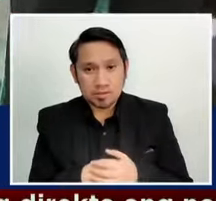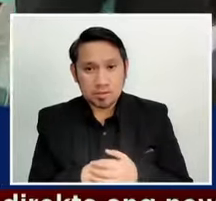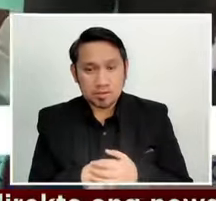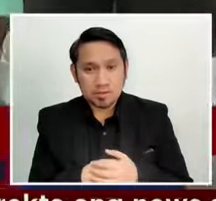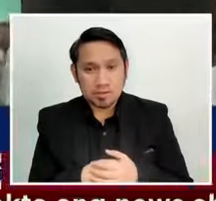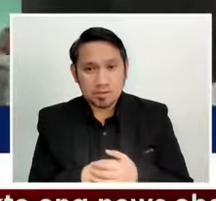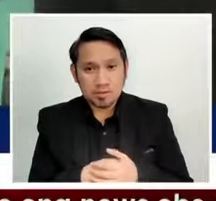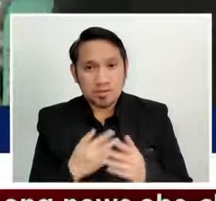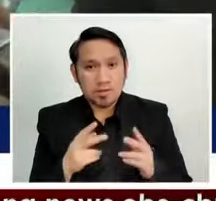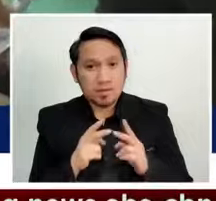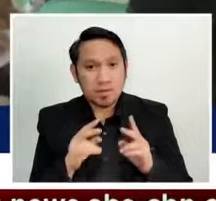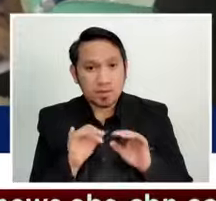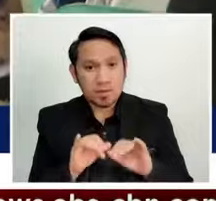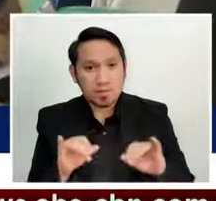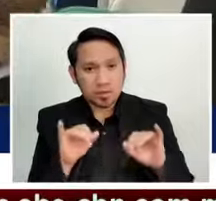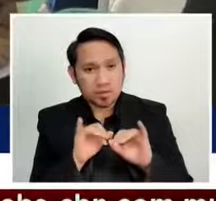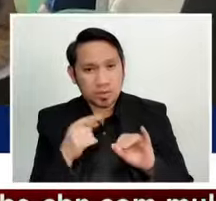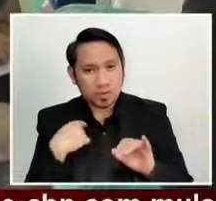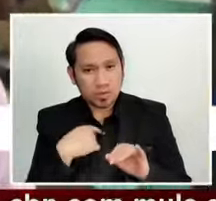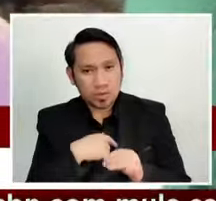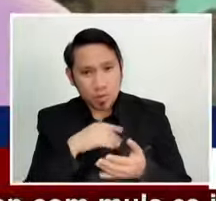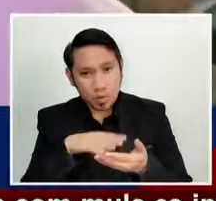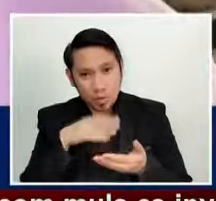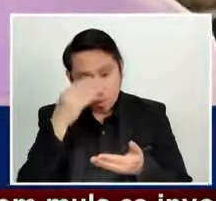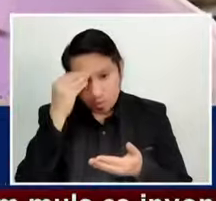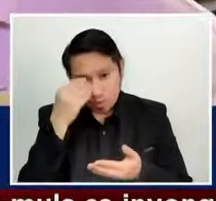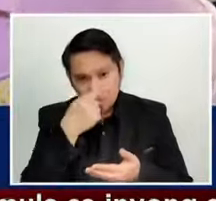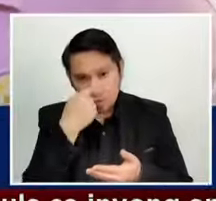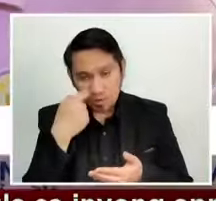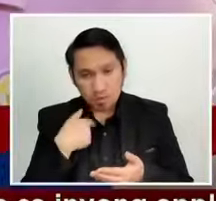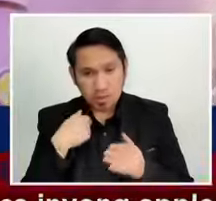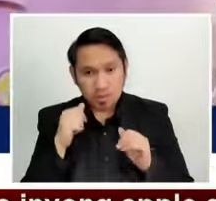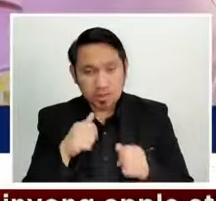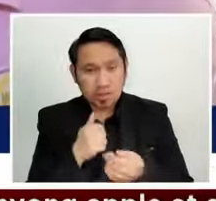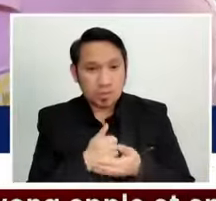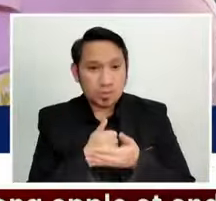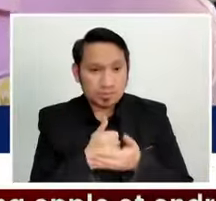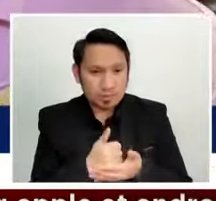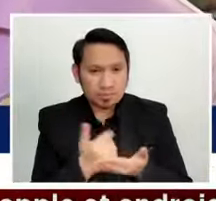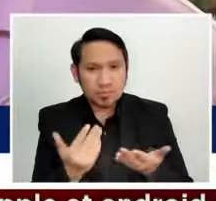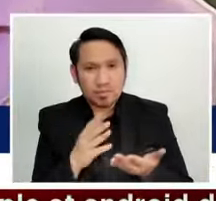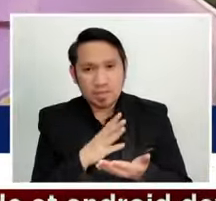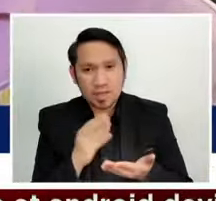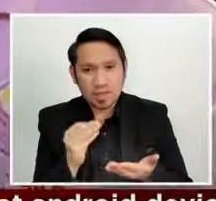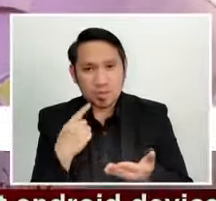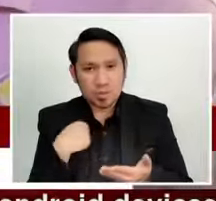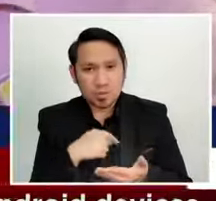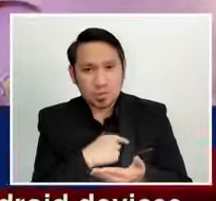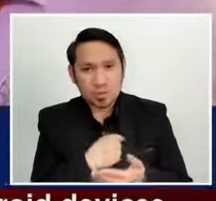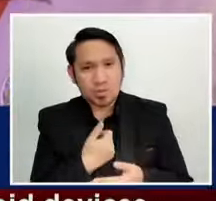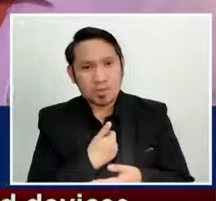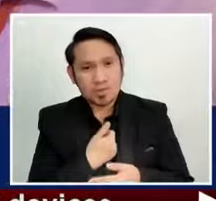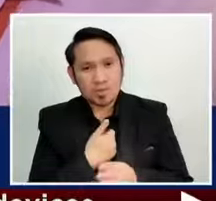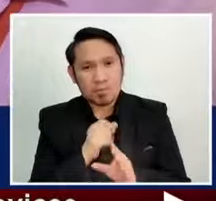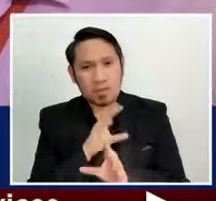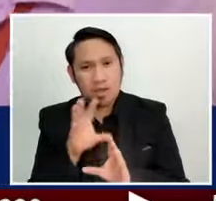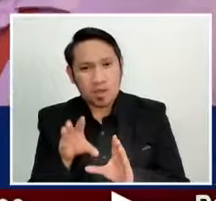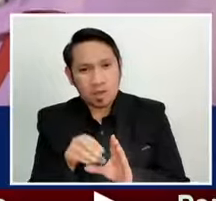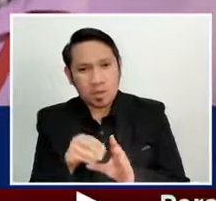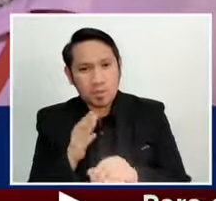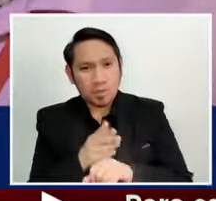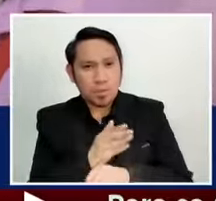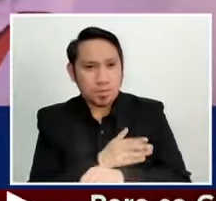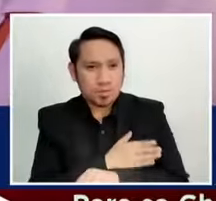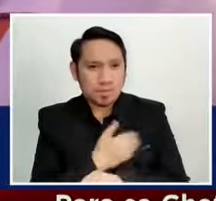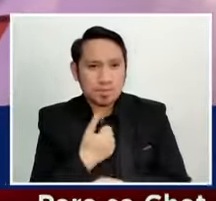May mahalagang nag-aaral po kami ng mga gantong bagay. At least po may natutulong pa po. May na-involve pa po namin yung sarili namin. Na-evolve pala. Saka